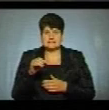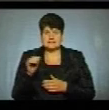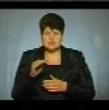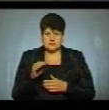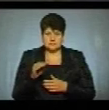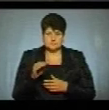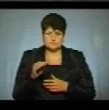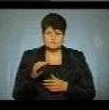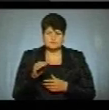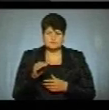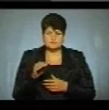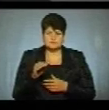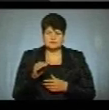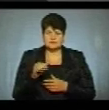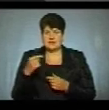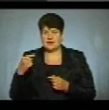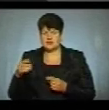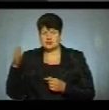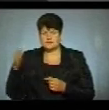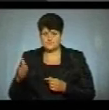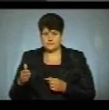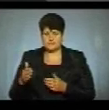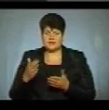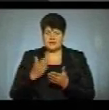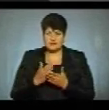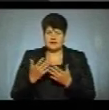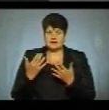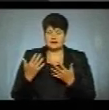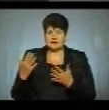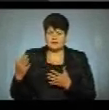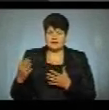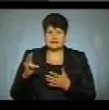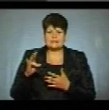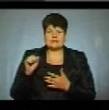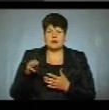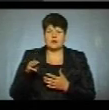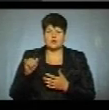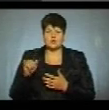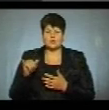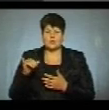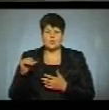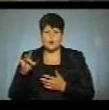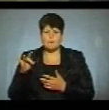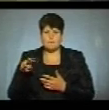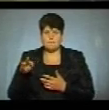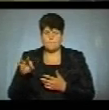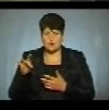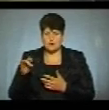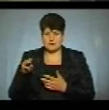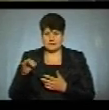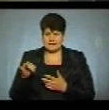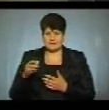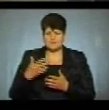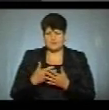пейзажа, на іншій представлені декілька з натюрмортів моїх, з серії там,